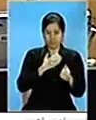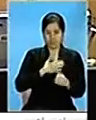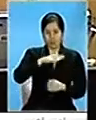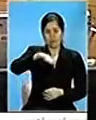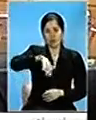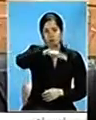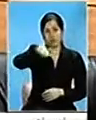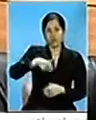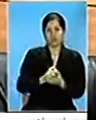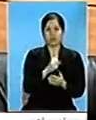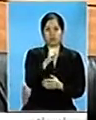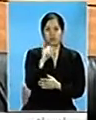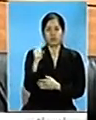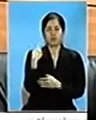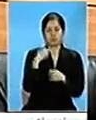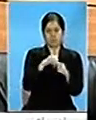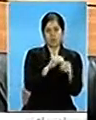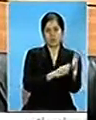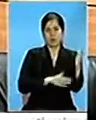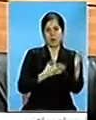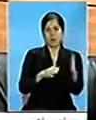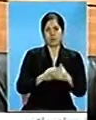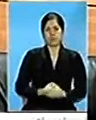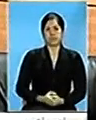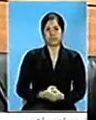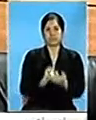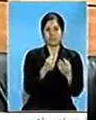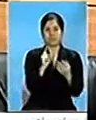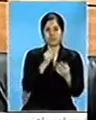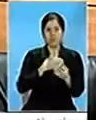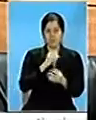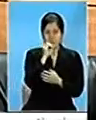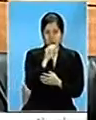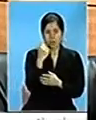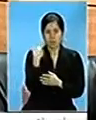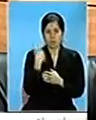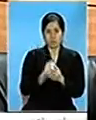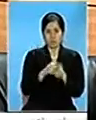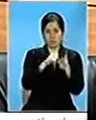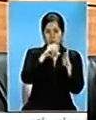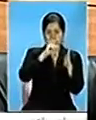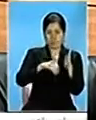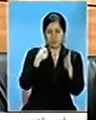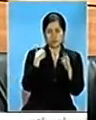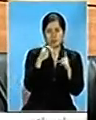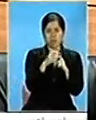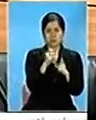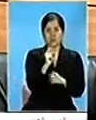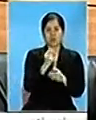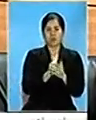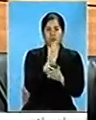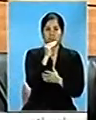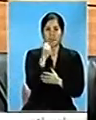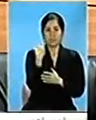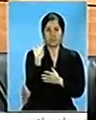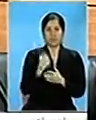ป็นสมาชิกมาหลายปีนะครับก็สมัยเดียวกันนะครับผมก็พูดชัดนะครับว่าเหตุการณ์ในที่เกิดขึ้นในครั้งนั้น